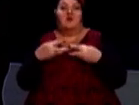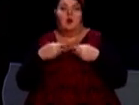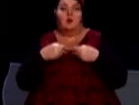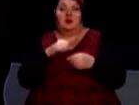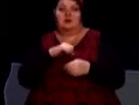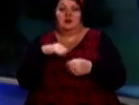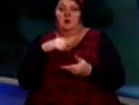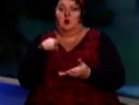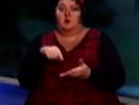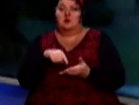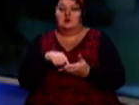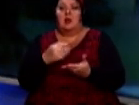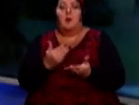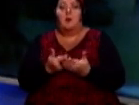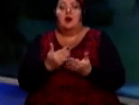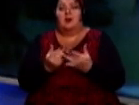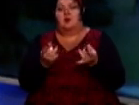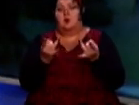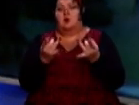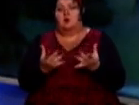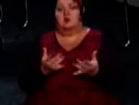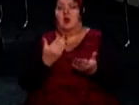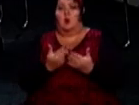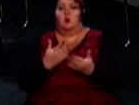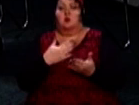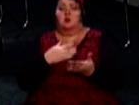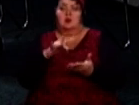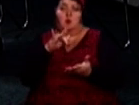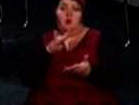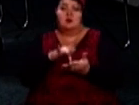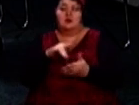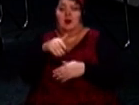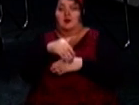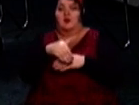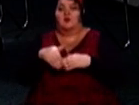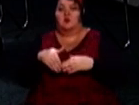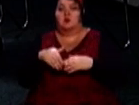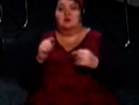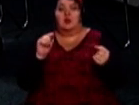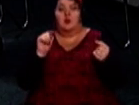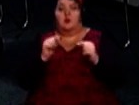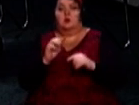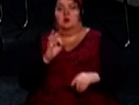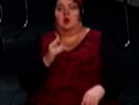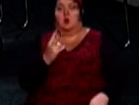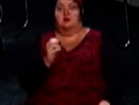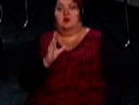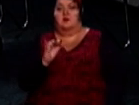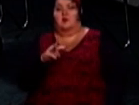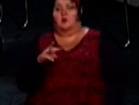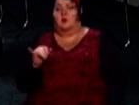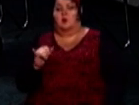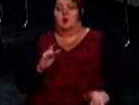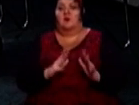самого міста. Приклад простий. От у нас по центральній вулиці, проти ОЦУМу,